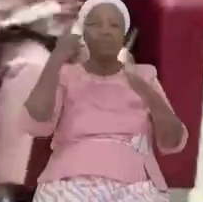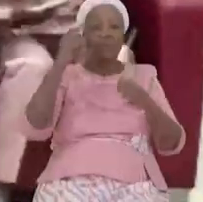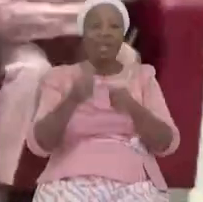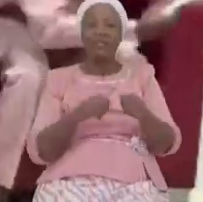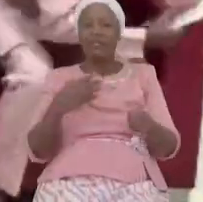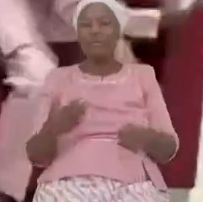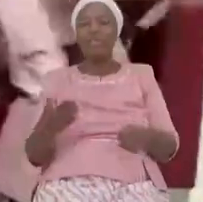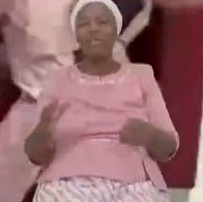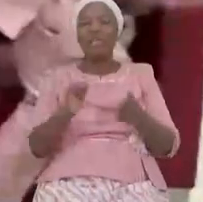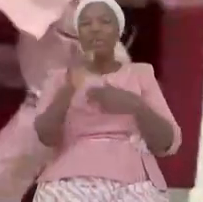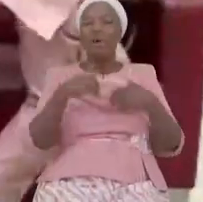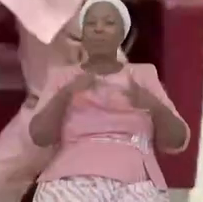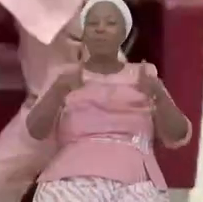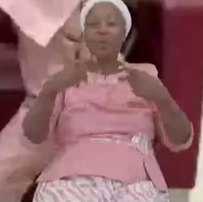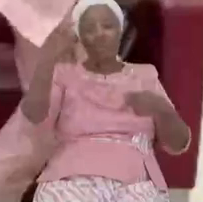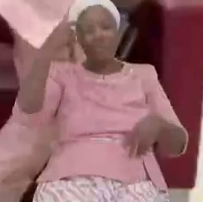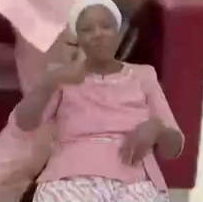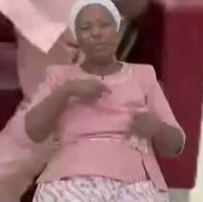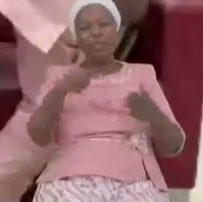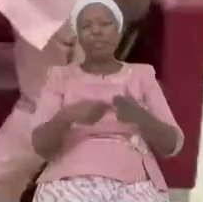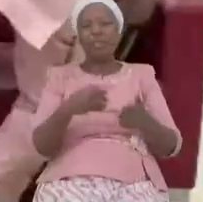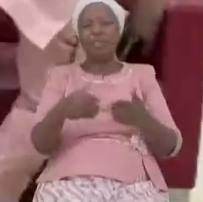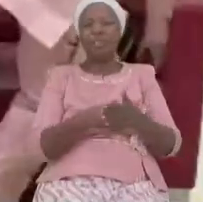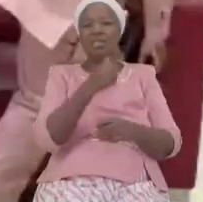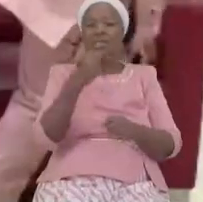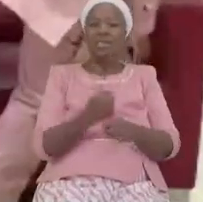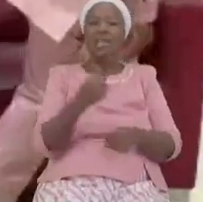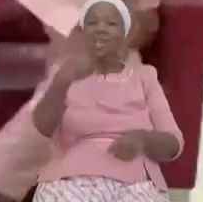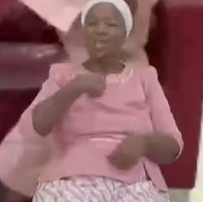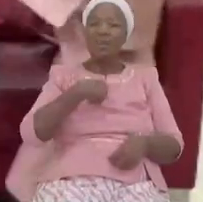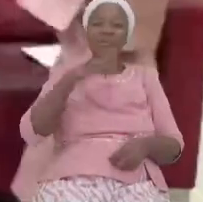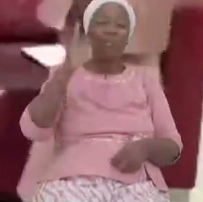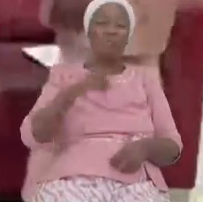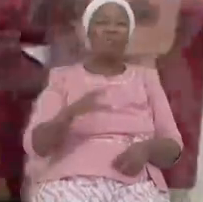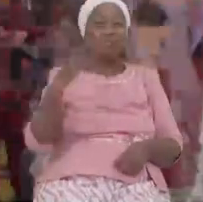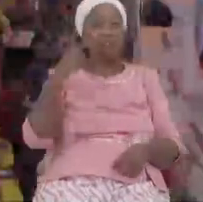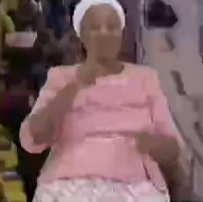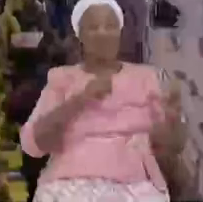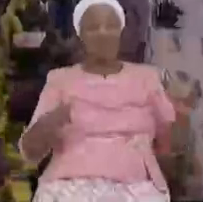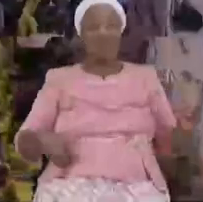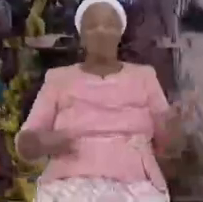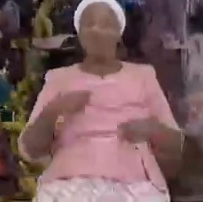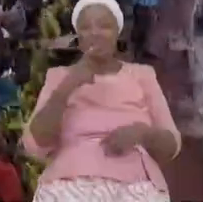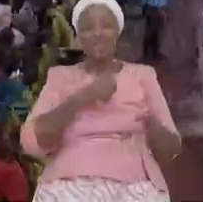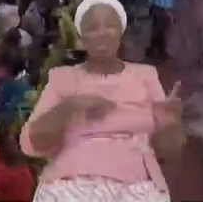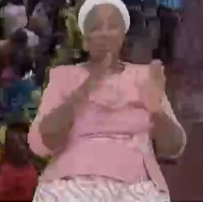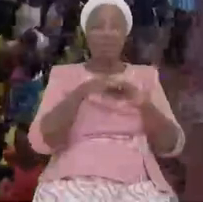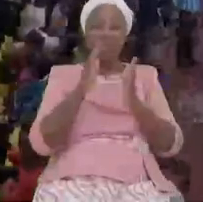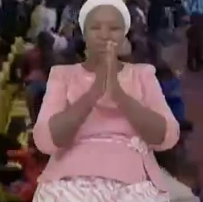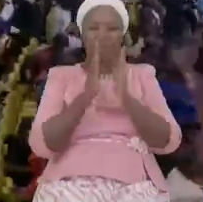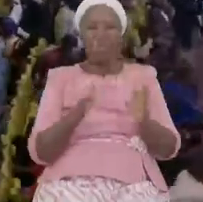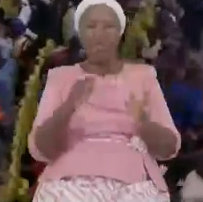tu as pourvu pour moi cette année. Je vais revoir le Seigneur cette année, parle au Seigneur dans la prière.